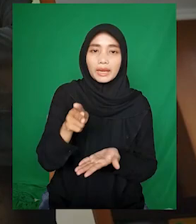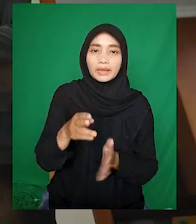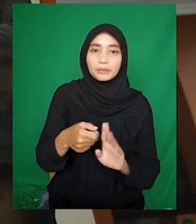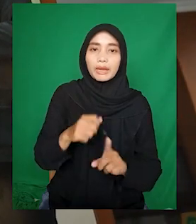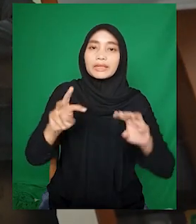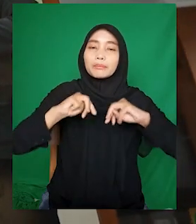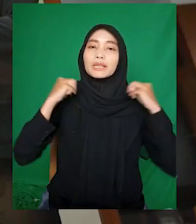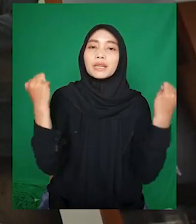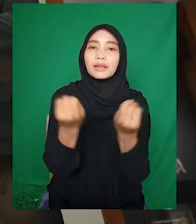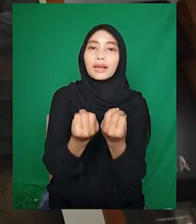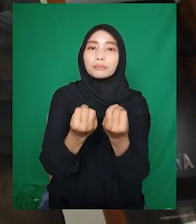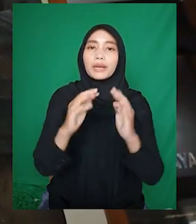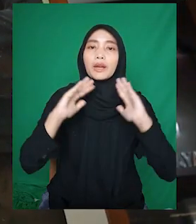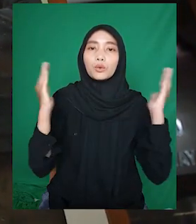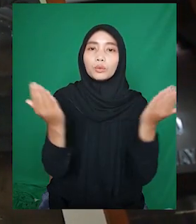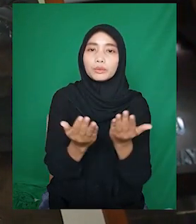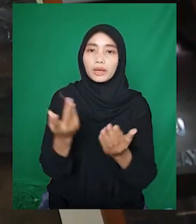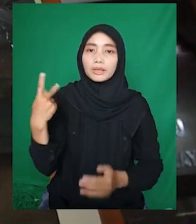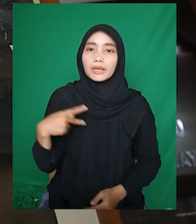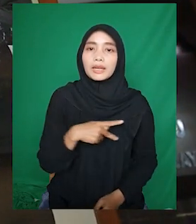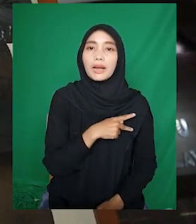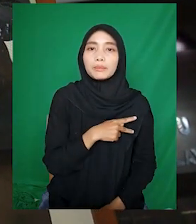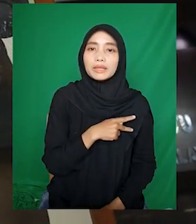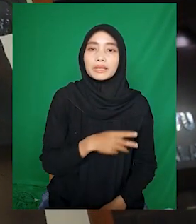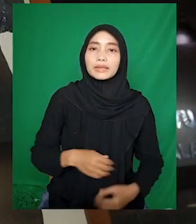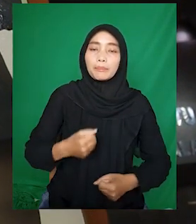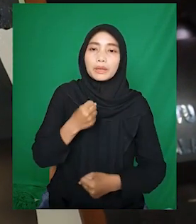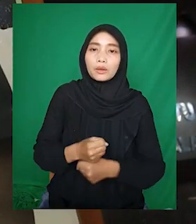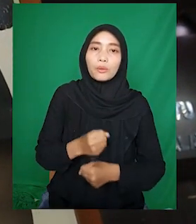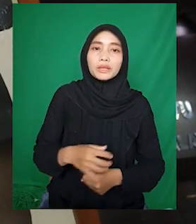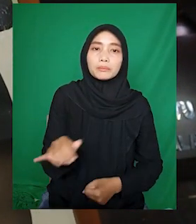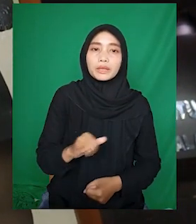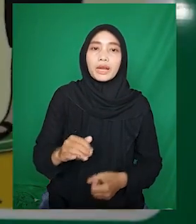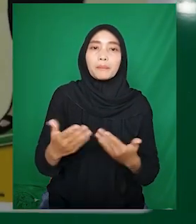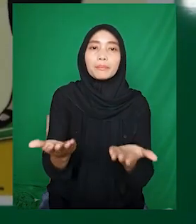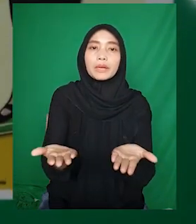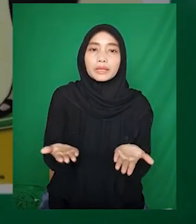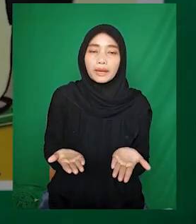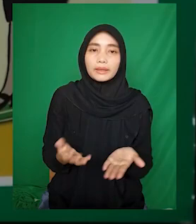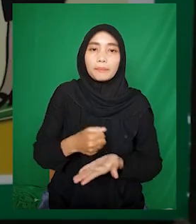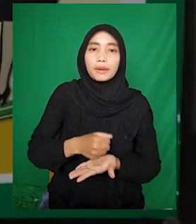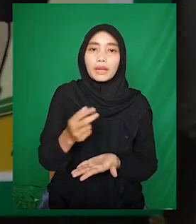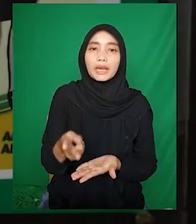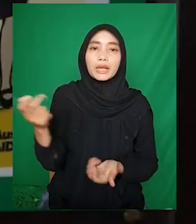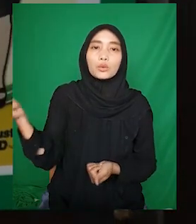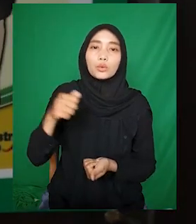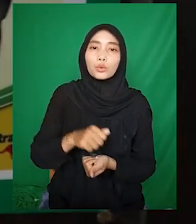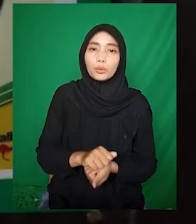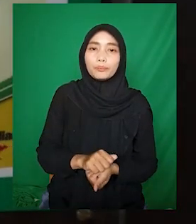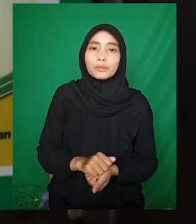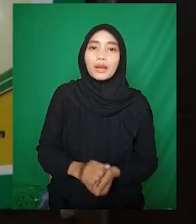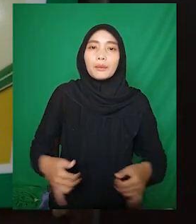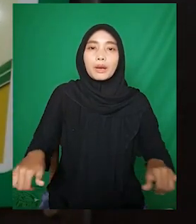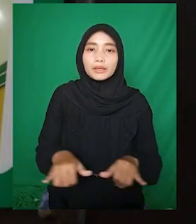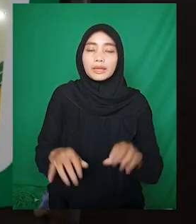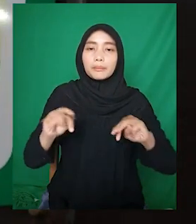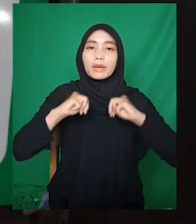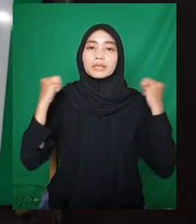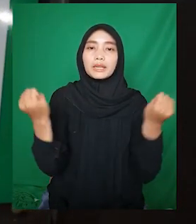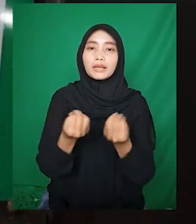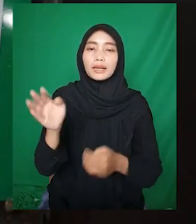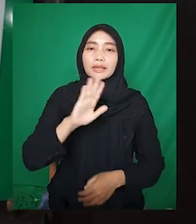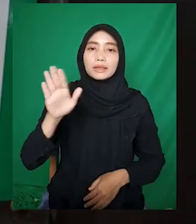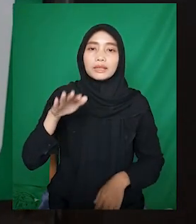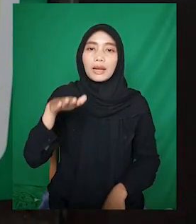Selain pelayanan bagi masyarakat pada umumnya, kami pun tetap berkomitmen memberikan pelayanan hukum bagi